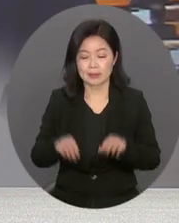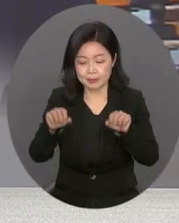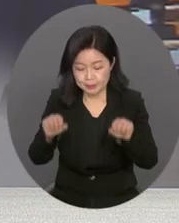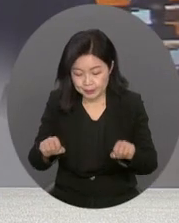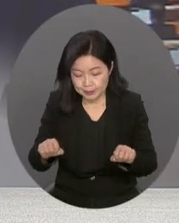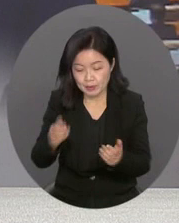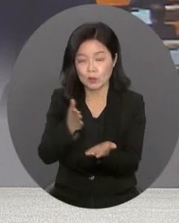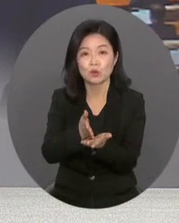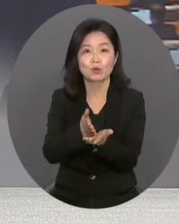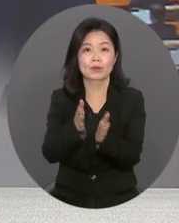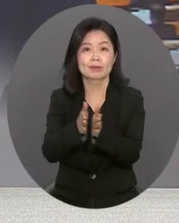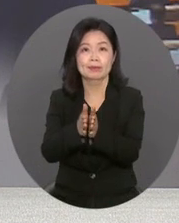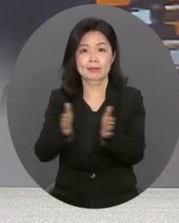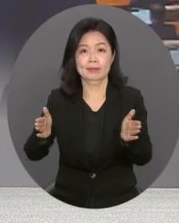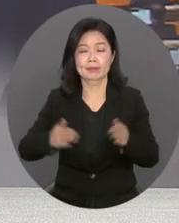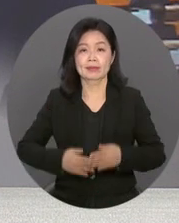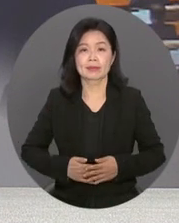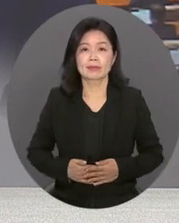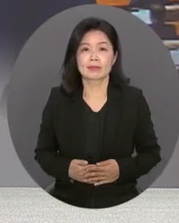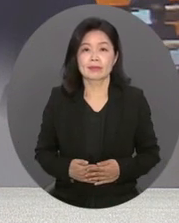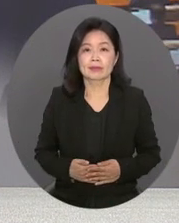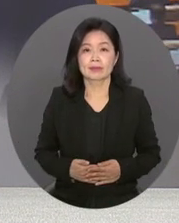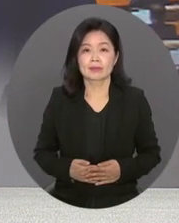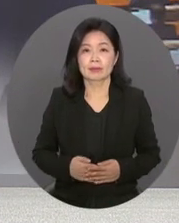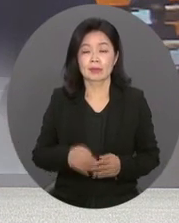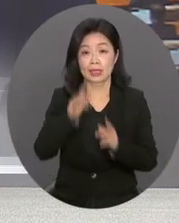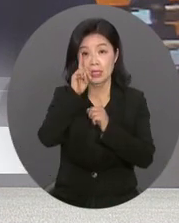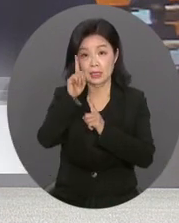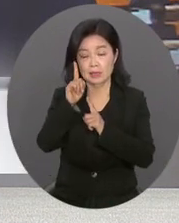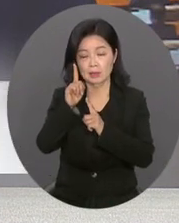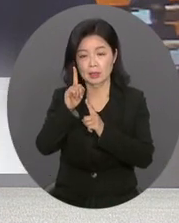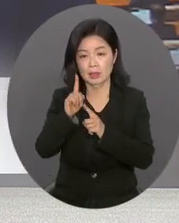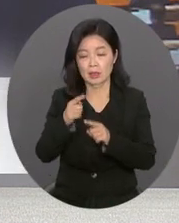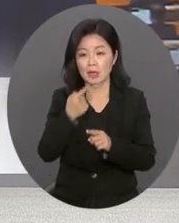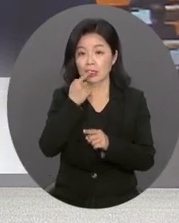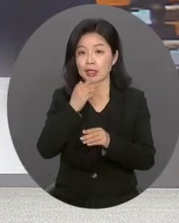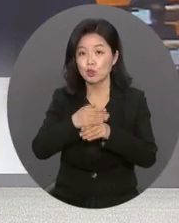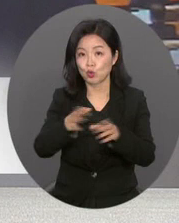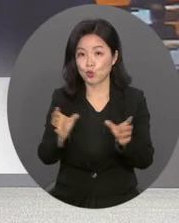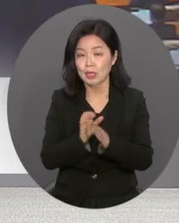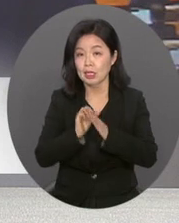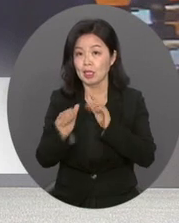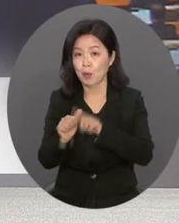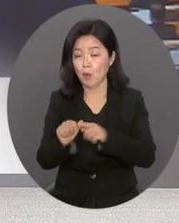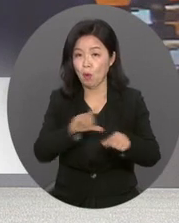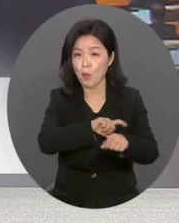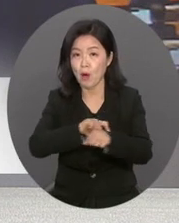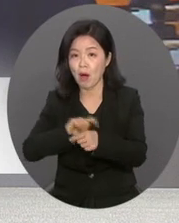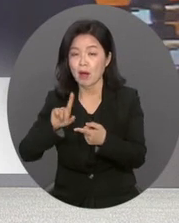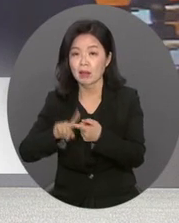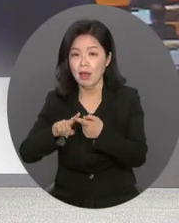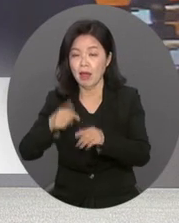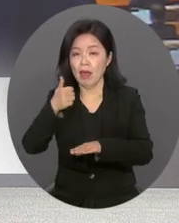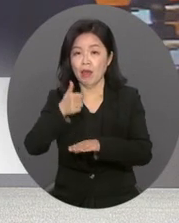여러분 안녕하십니까? 광주 MBC 뉴스데스크입니다. 이재명 더불어민주당 대표의 체포 동의안이 국회에서 턱걸이